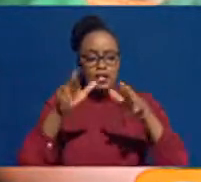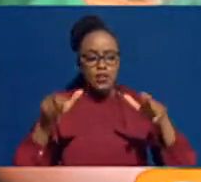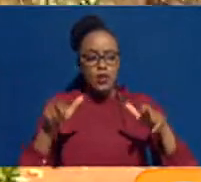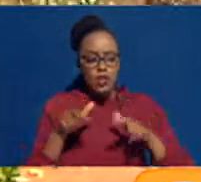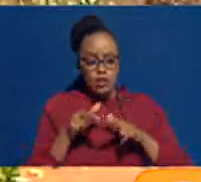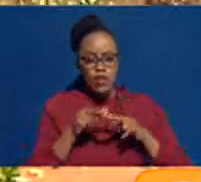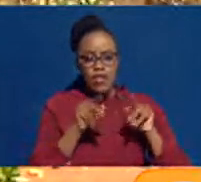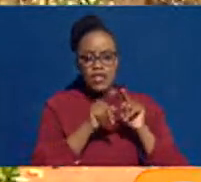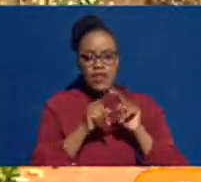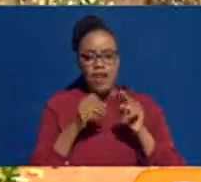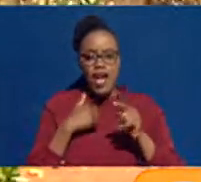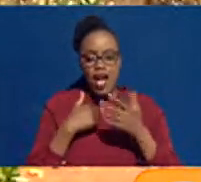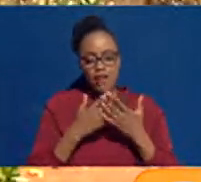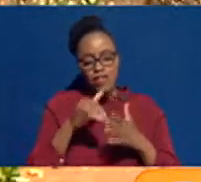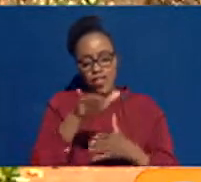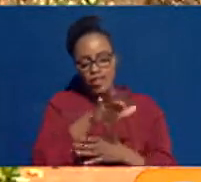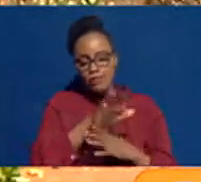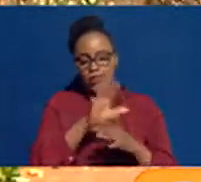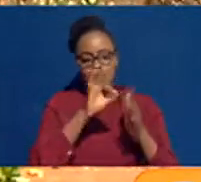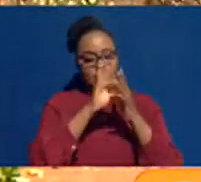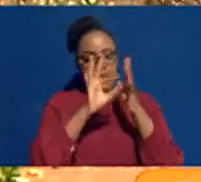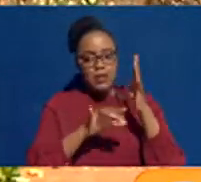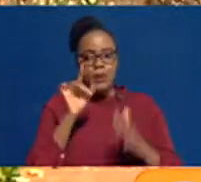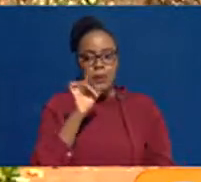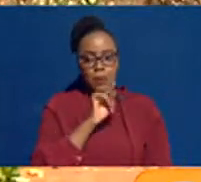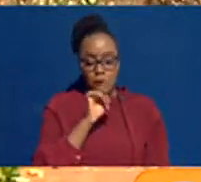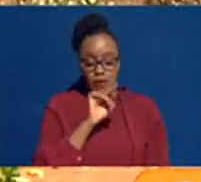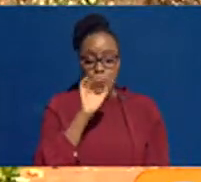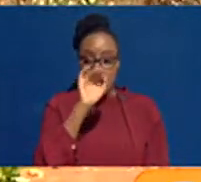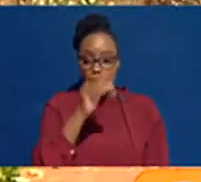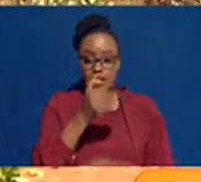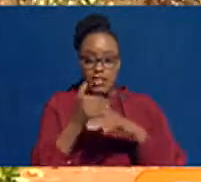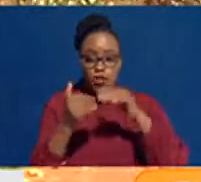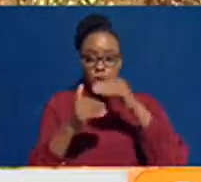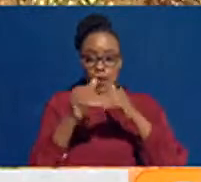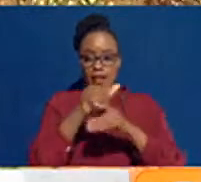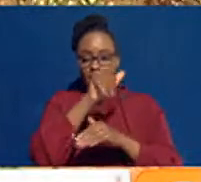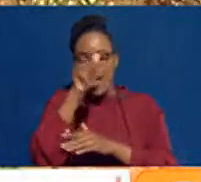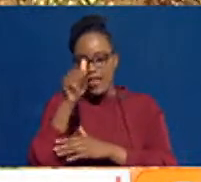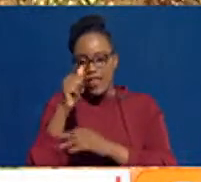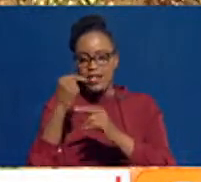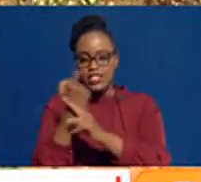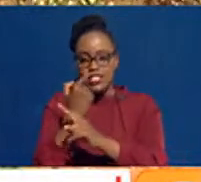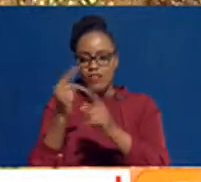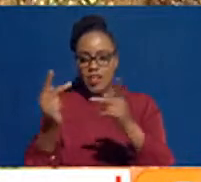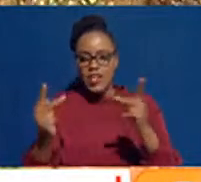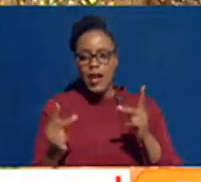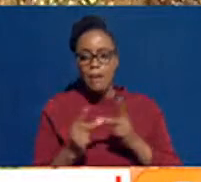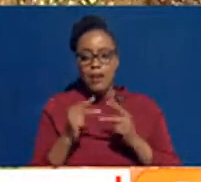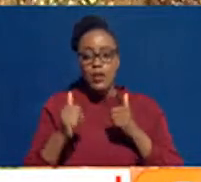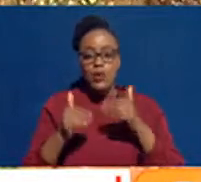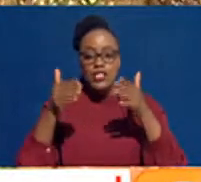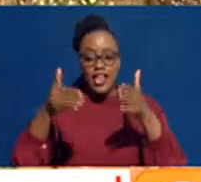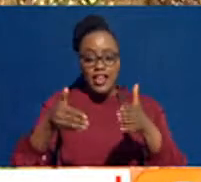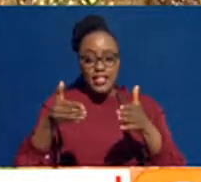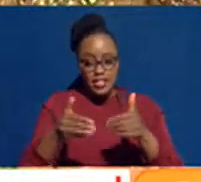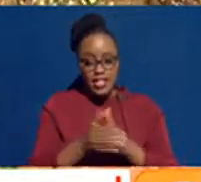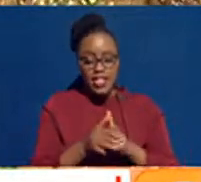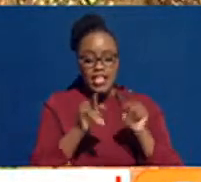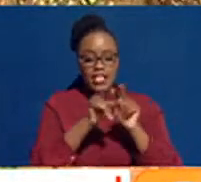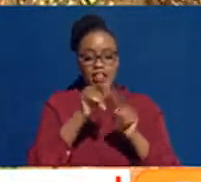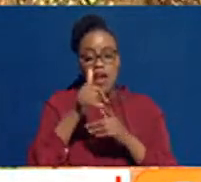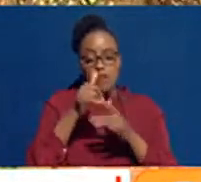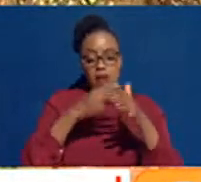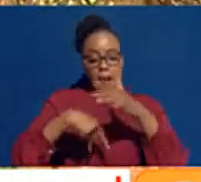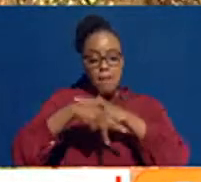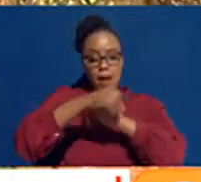mazingira duni. Laboratories are more expensive to construct than any other in the primary schools that exist. The same primary schools